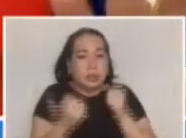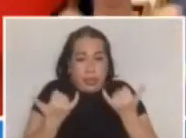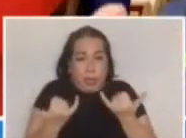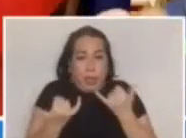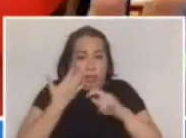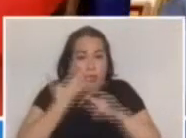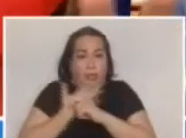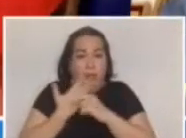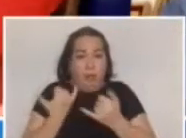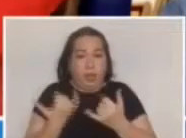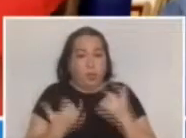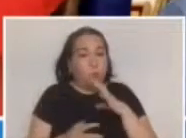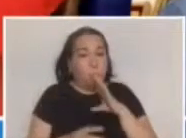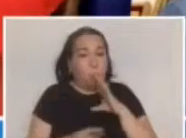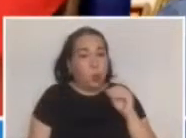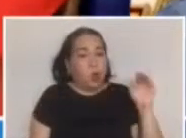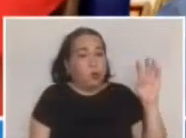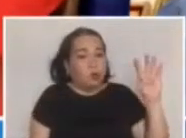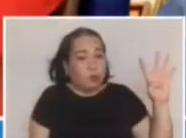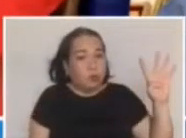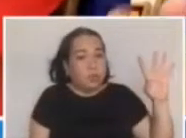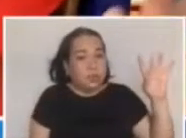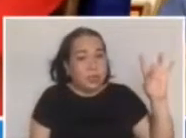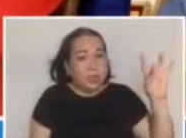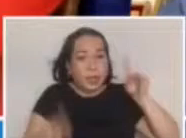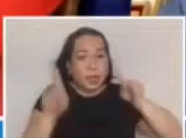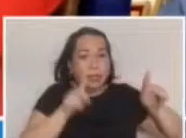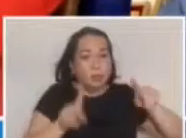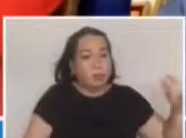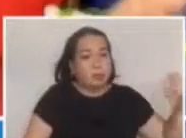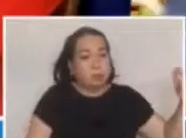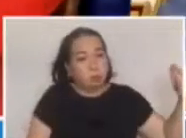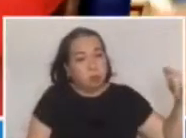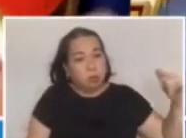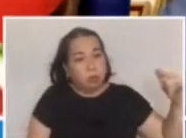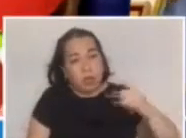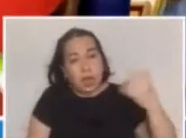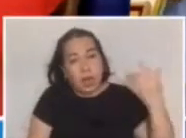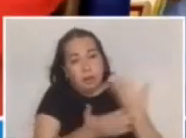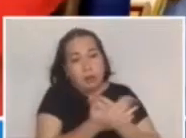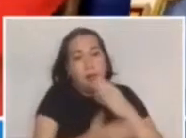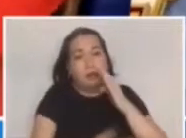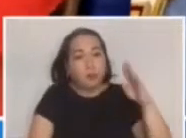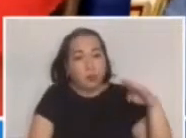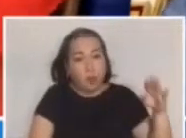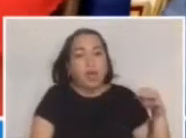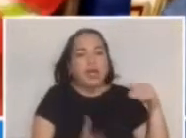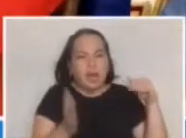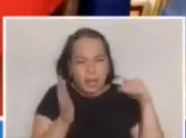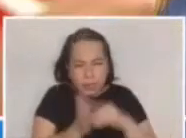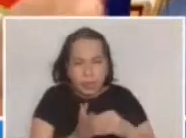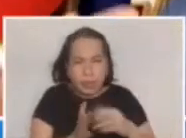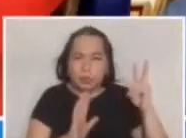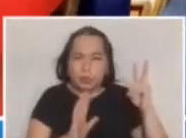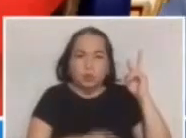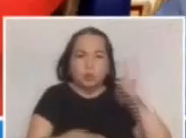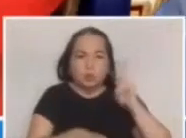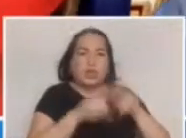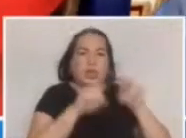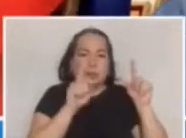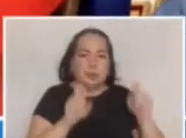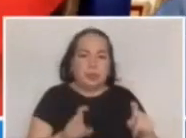national, naglilista na sila na may tama ang Bohol. Whatever it is, I just want to say that for transparency, gusto ko